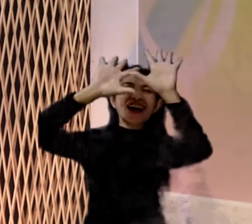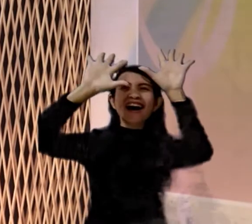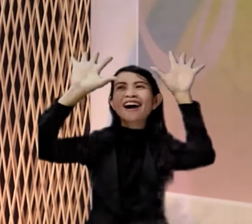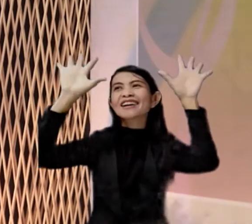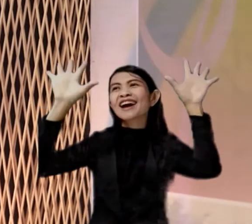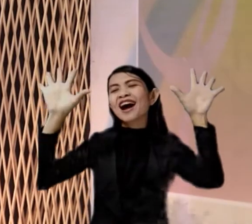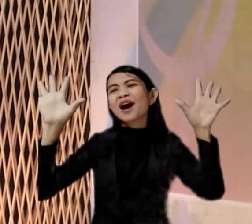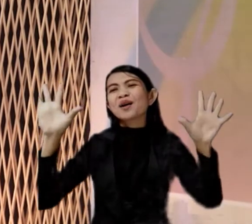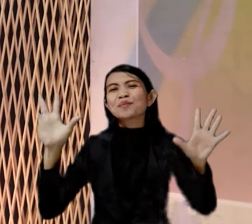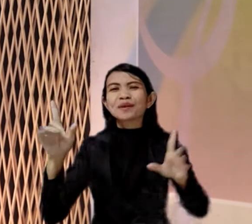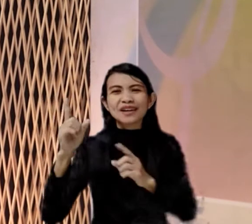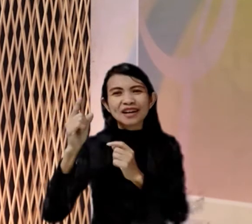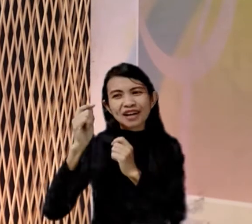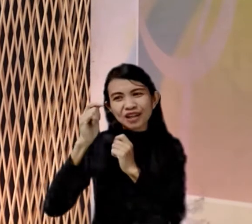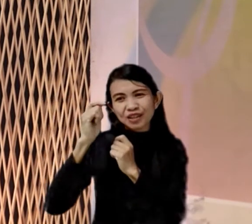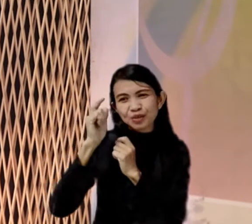menurut